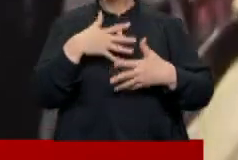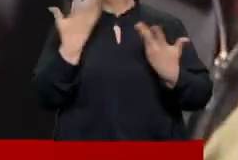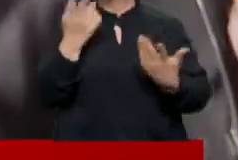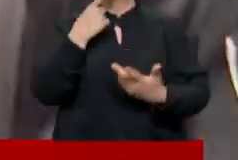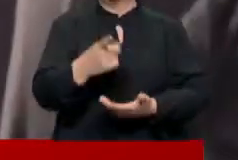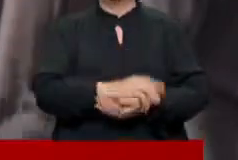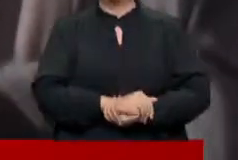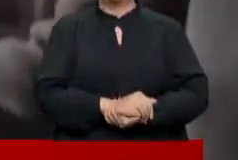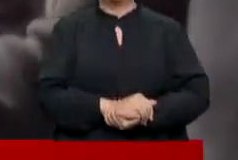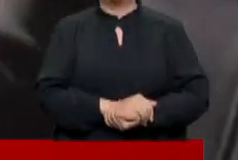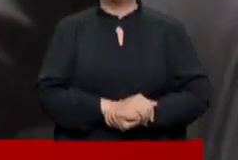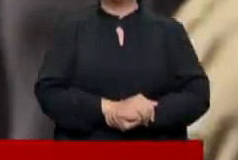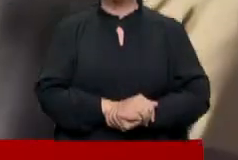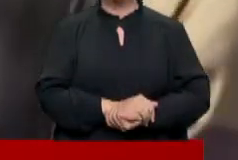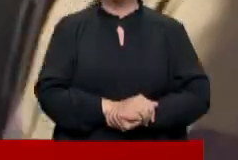dedi.